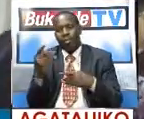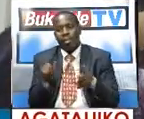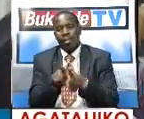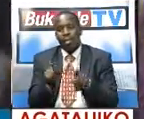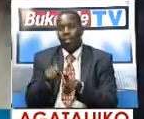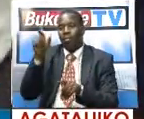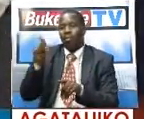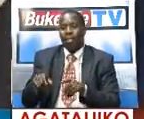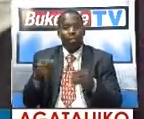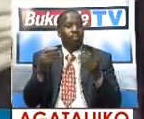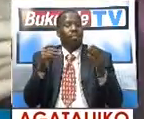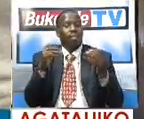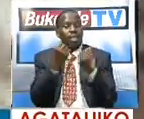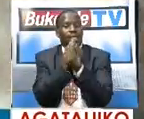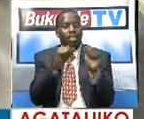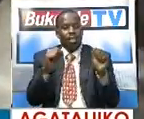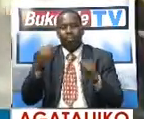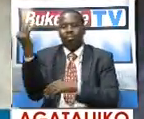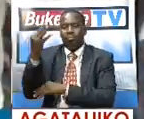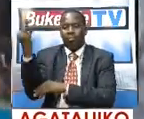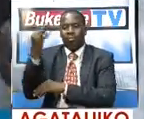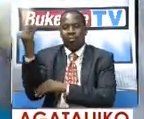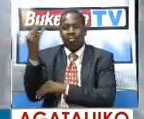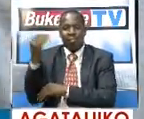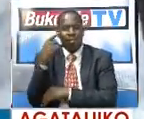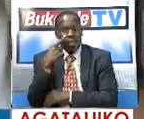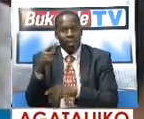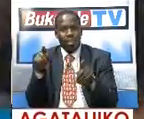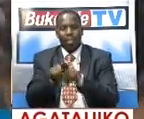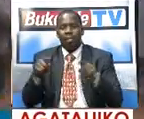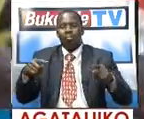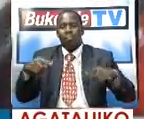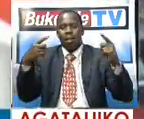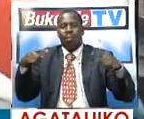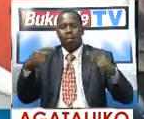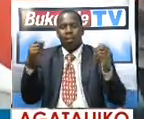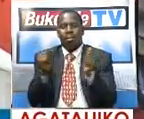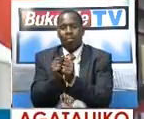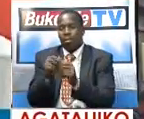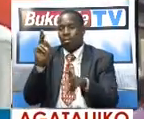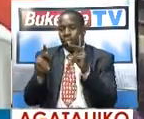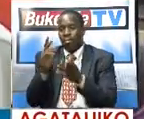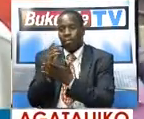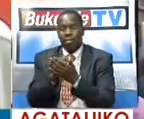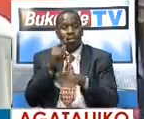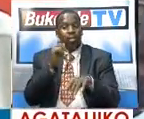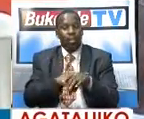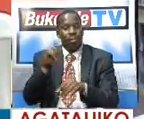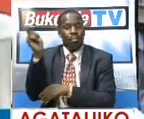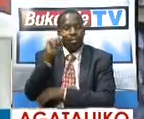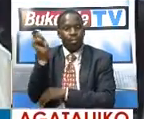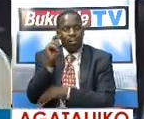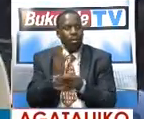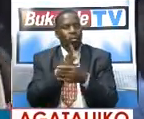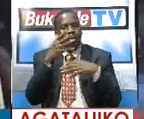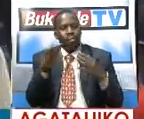Wabaddewo omulokola abadde abuulira enjiri awanyisiganyiza ebisongovu n'abagatunda ng'agamba nti olunaamala okunyeenya amatabi nga badda mu